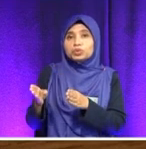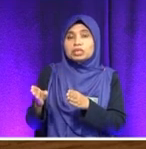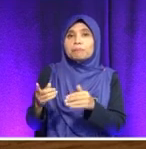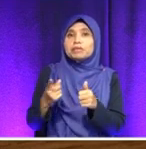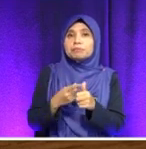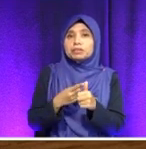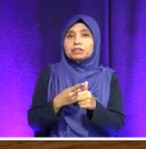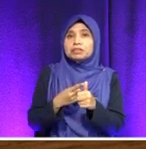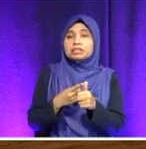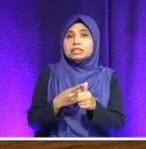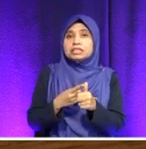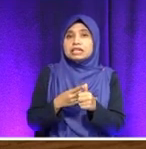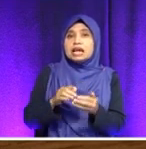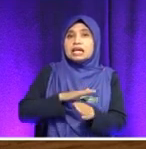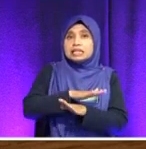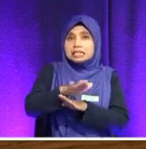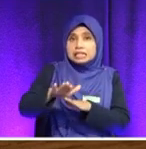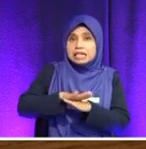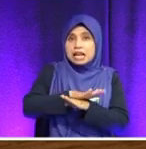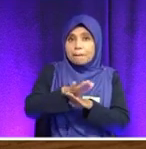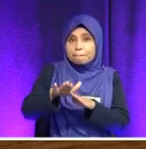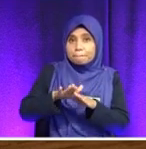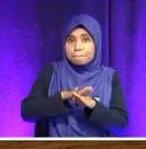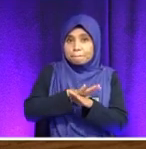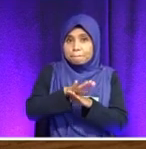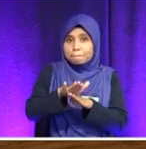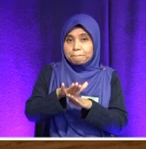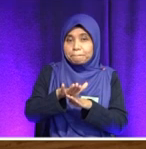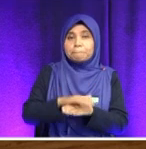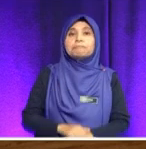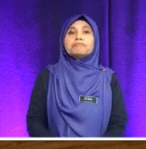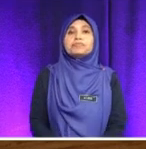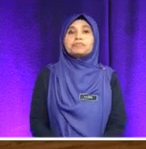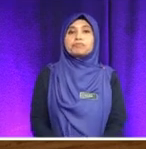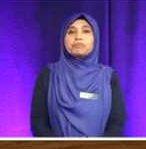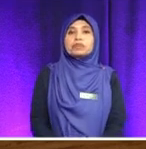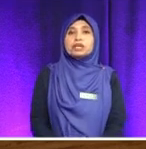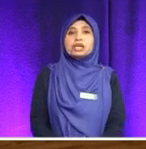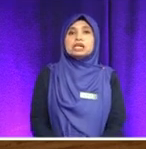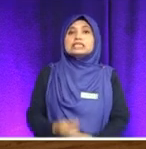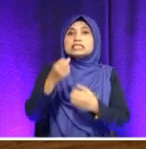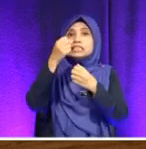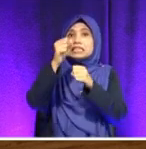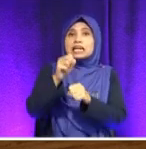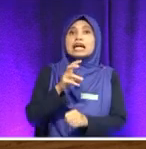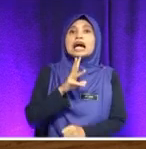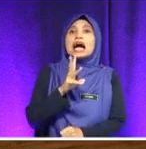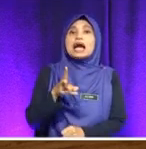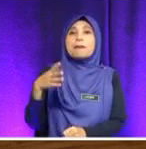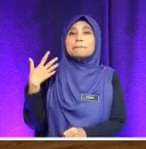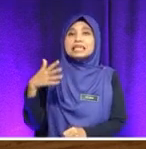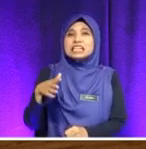adalah menggilap cutlery dan juga glassware. Okey. Kita tengok yang pertama, sediakan air panas